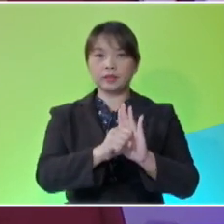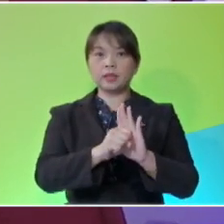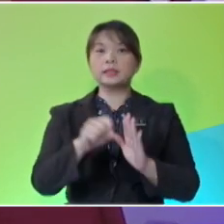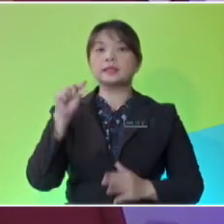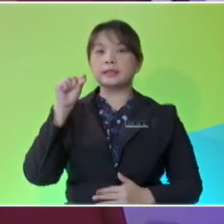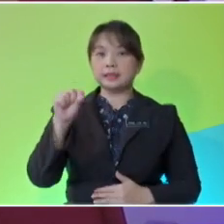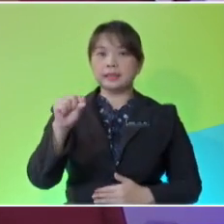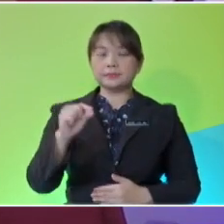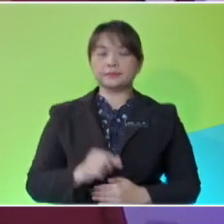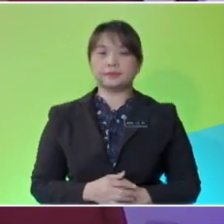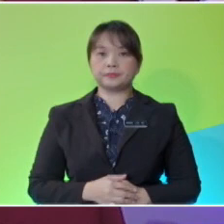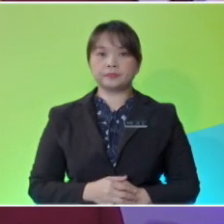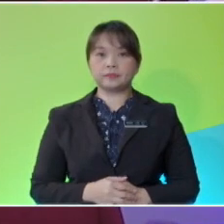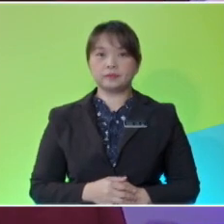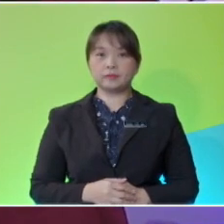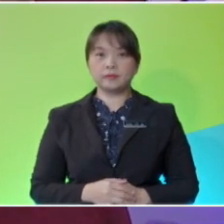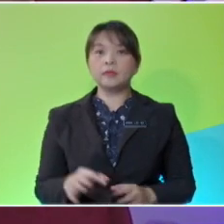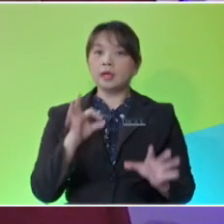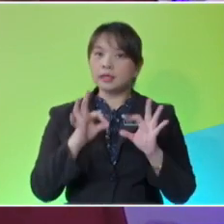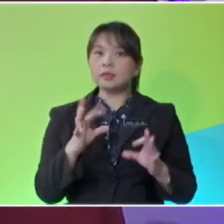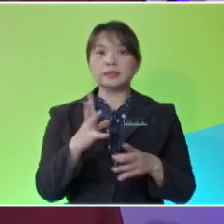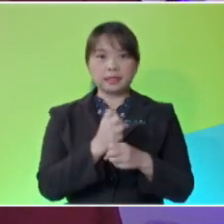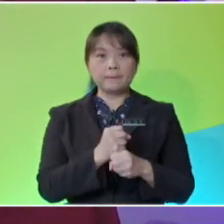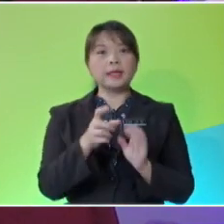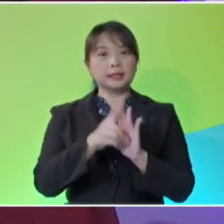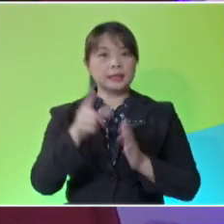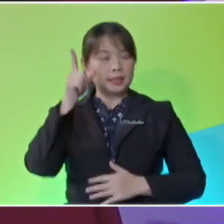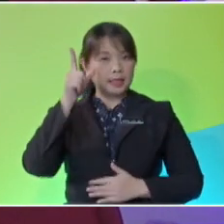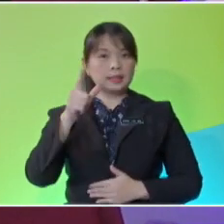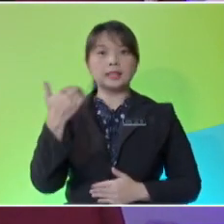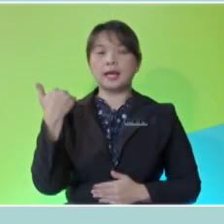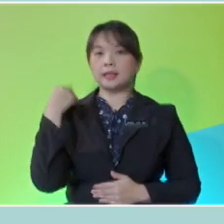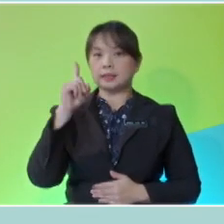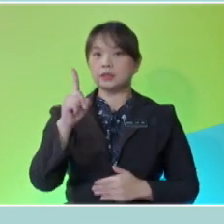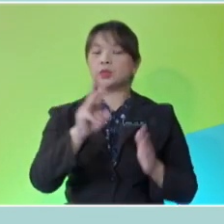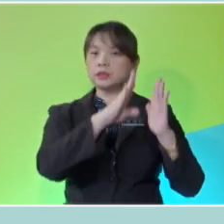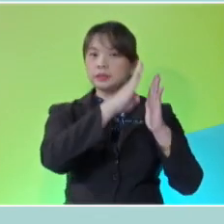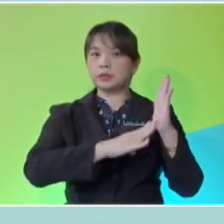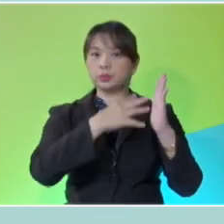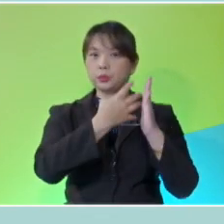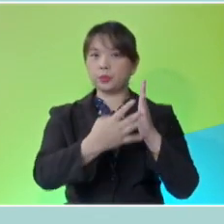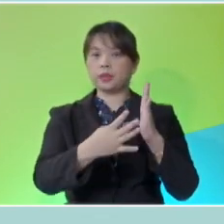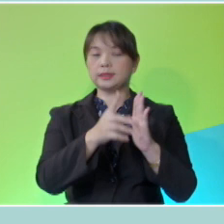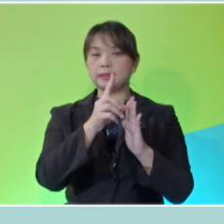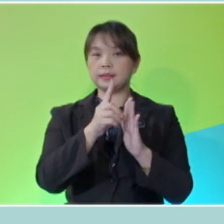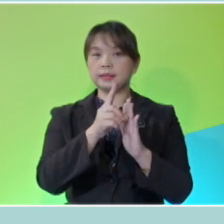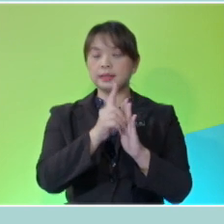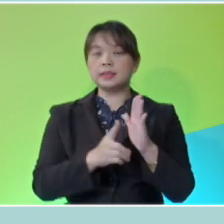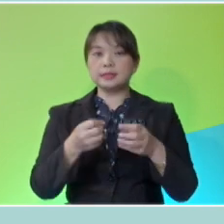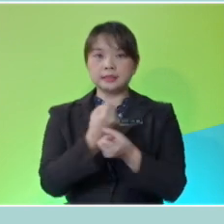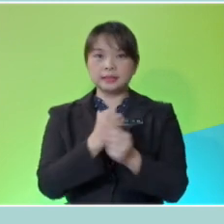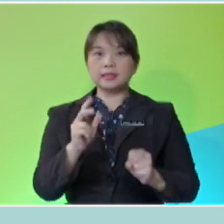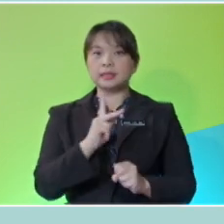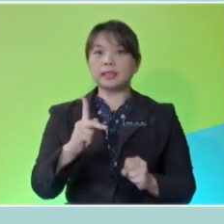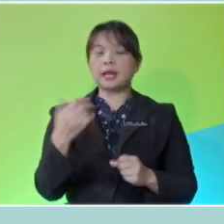titik oke di sini kalian dapat dilihat Oke terdapat satu jadwal telah disediakan di mana terdapat beberapa bentuk